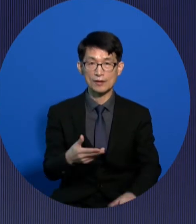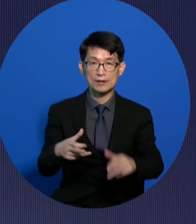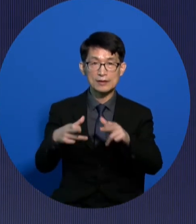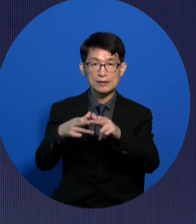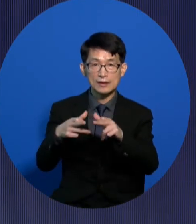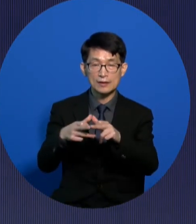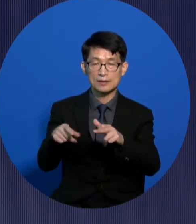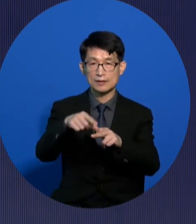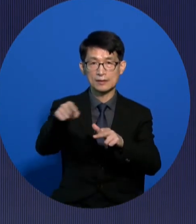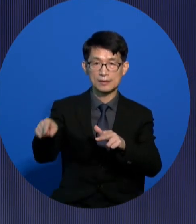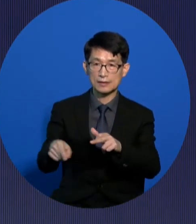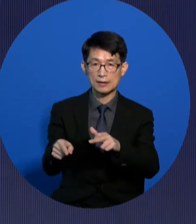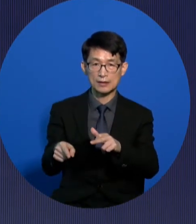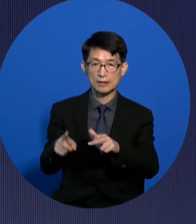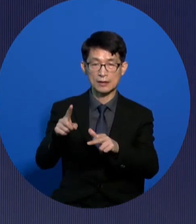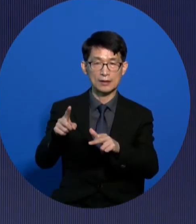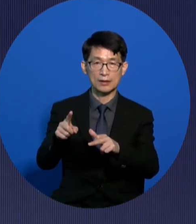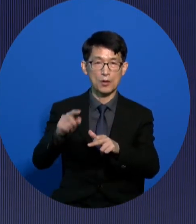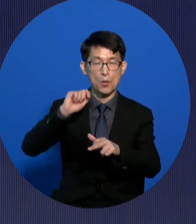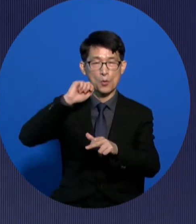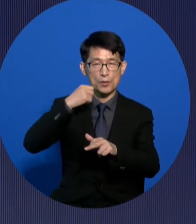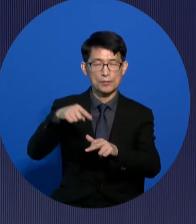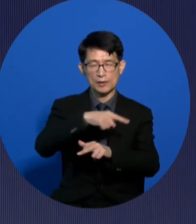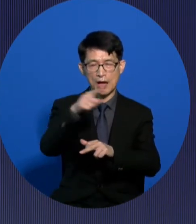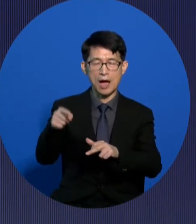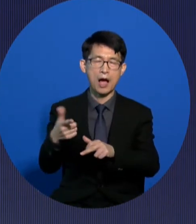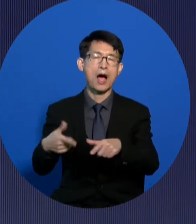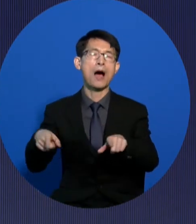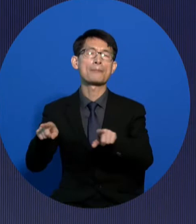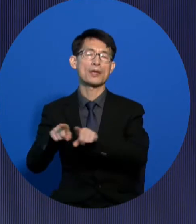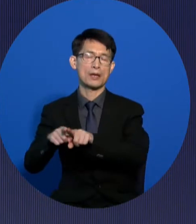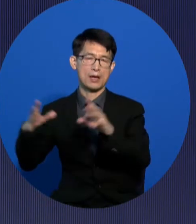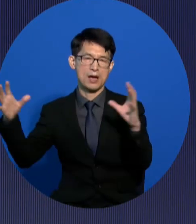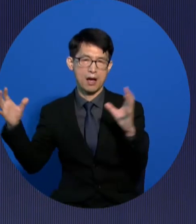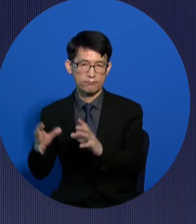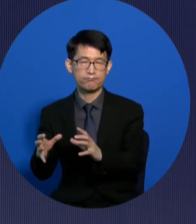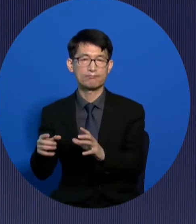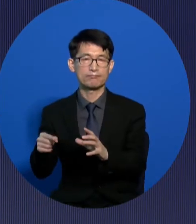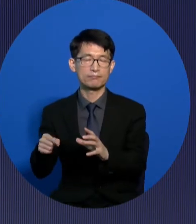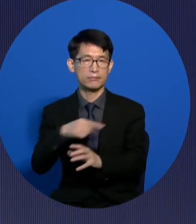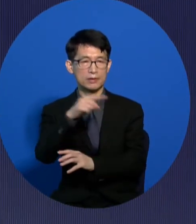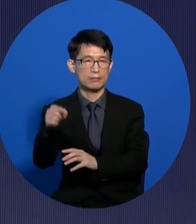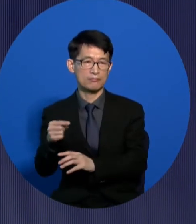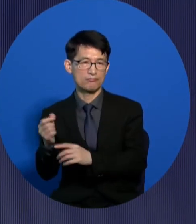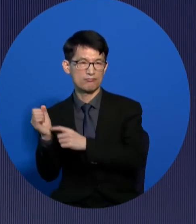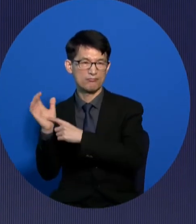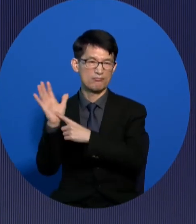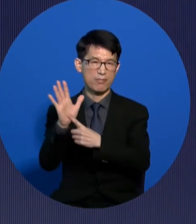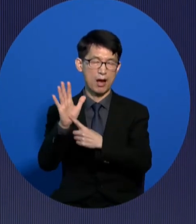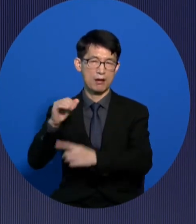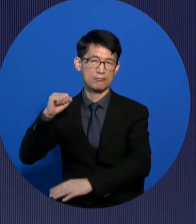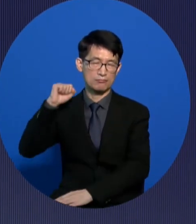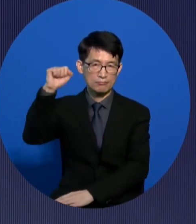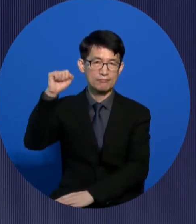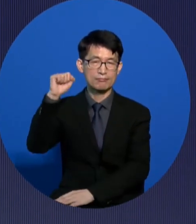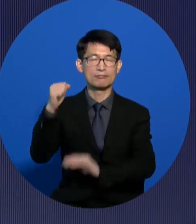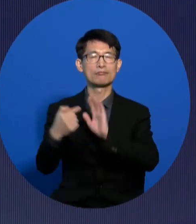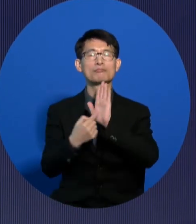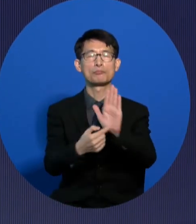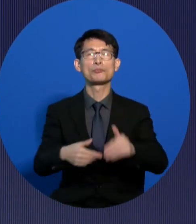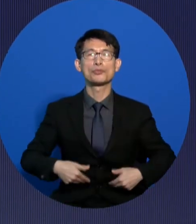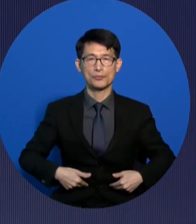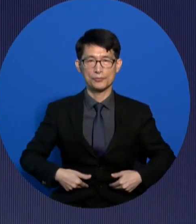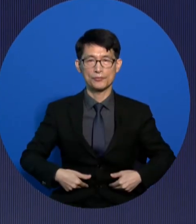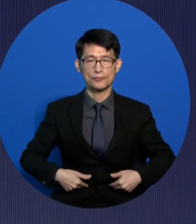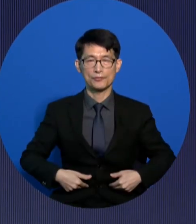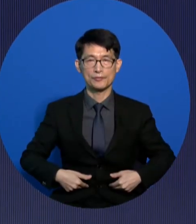한 목소리를 내야 됩니다. 그래야 세상이 변합니다. 그래서 저는 다시 한번 말씀드리면 이 포럼이